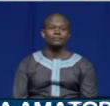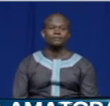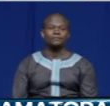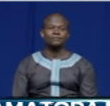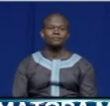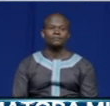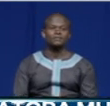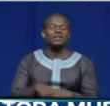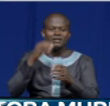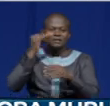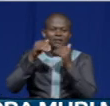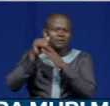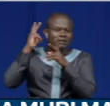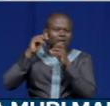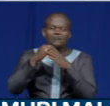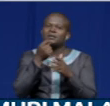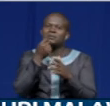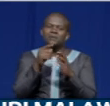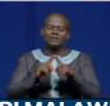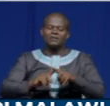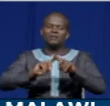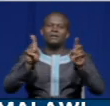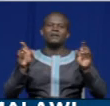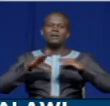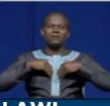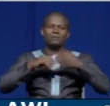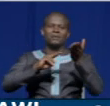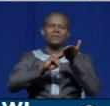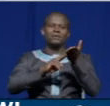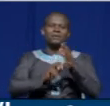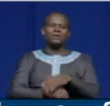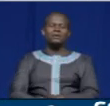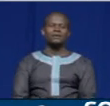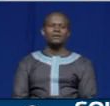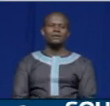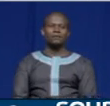non niba twumva watubwira se imiti itandukanye ni yemewe gukoreshwa